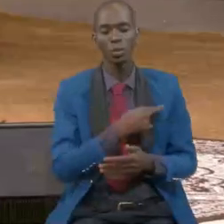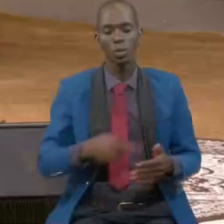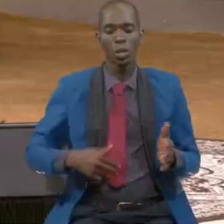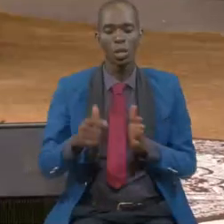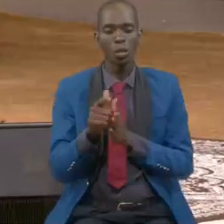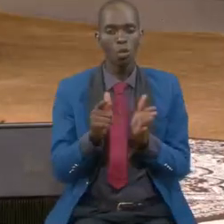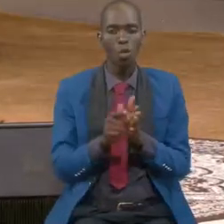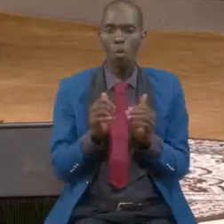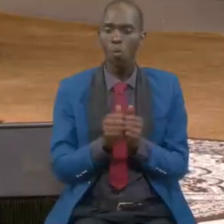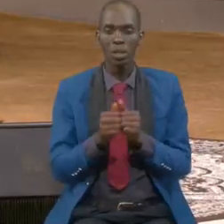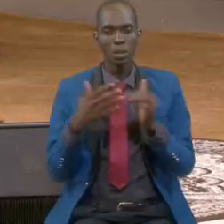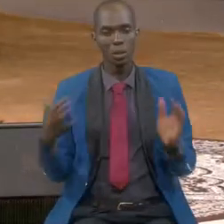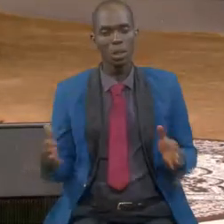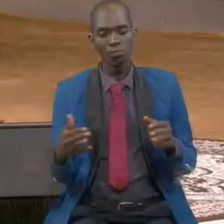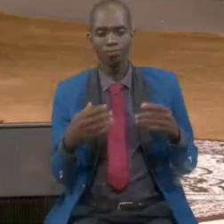nous dit